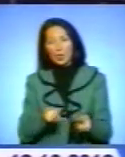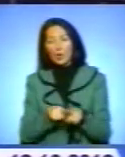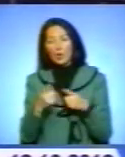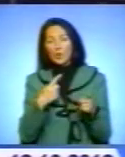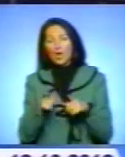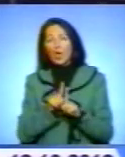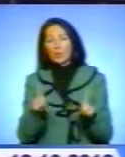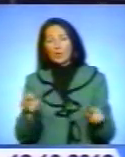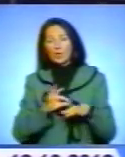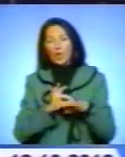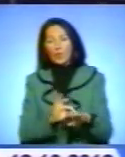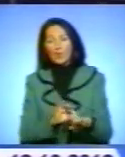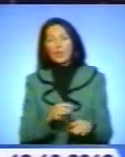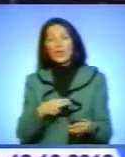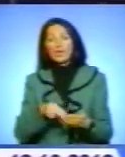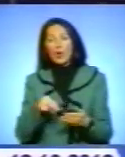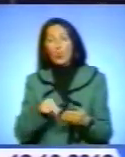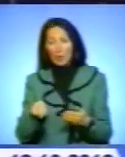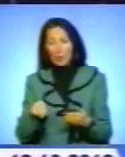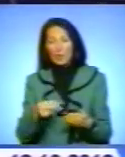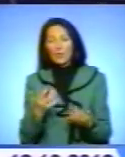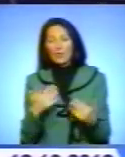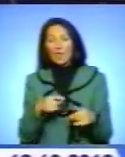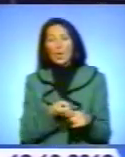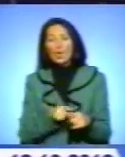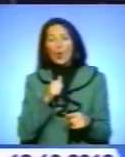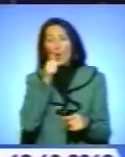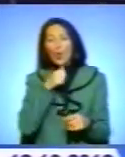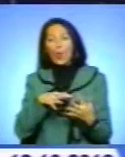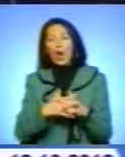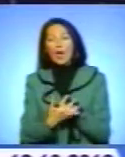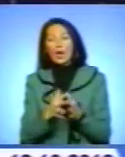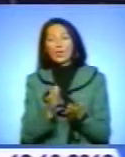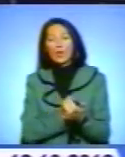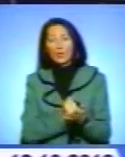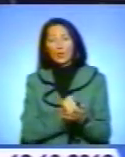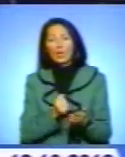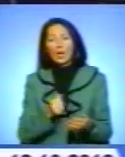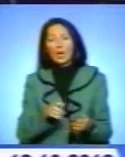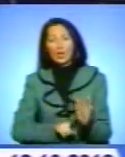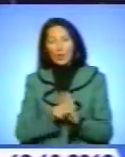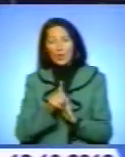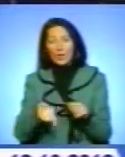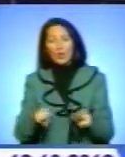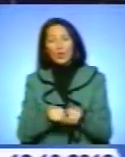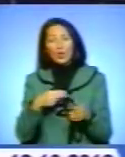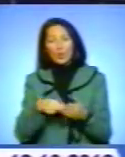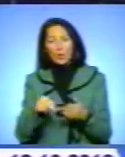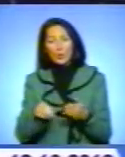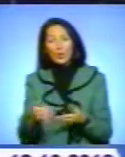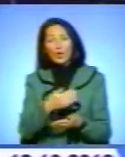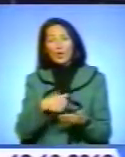державних форвардних закупівель, адже вже цього року Аграрний фонд розпочав такі закупівлі зерна врожаю 2013 року